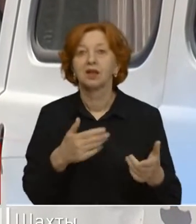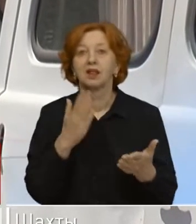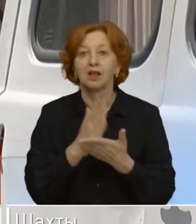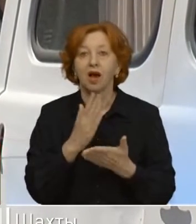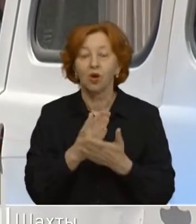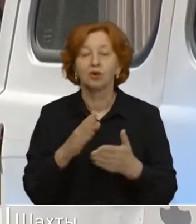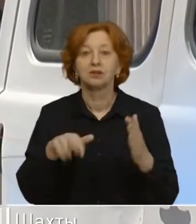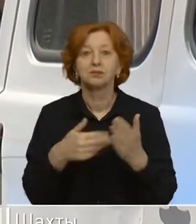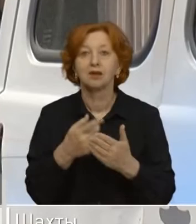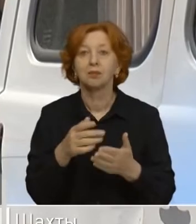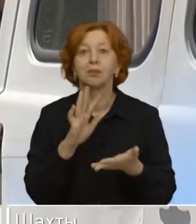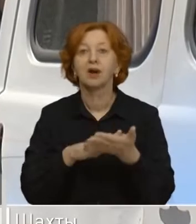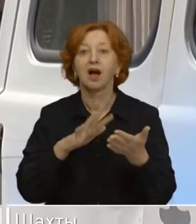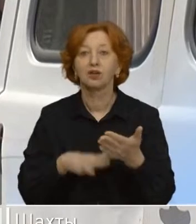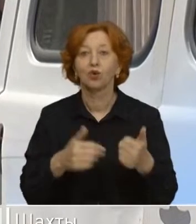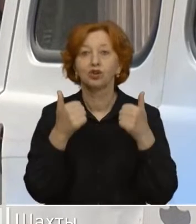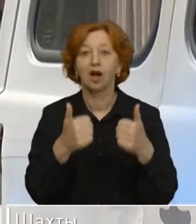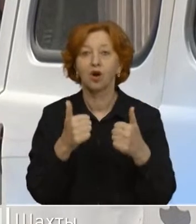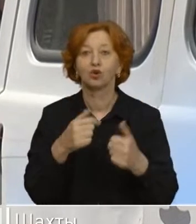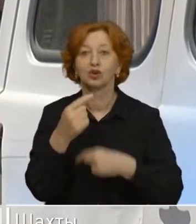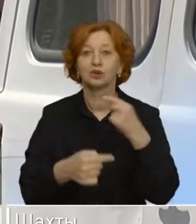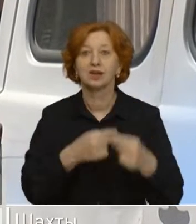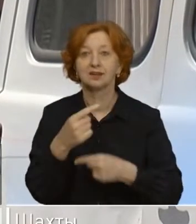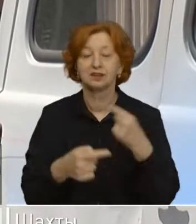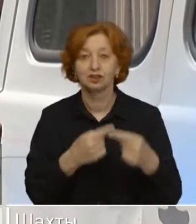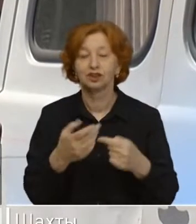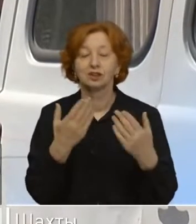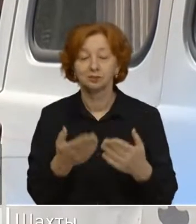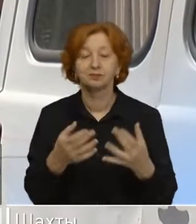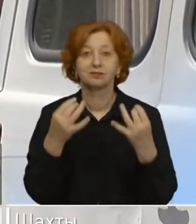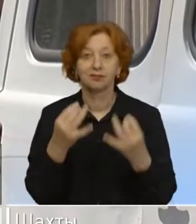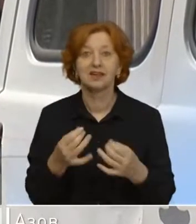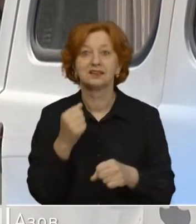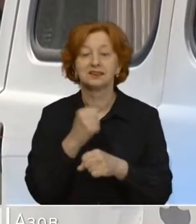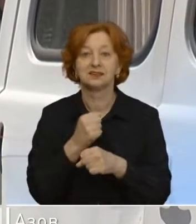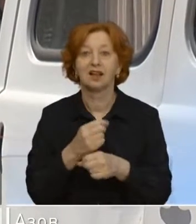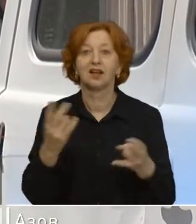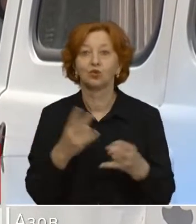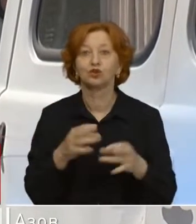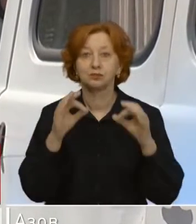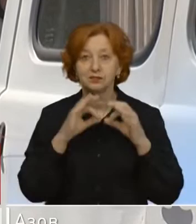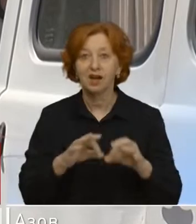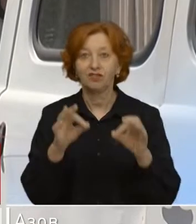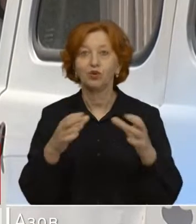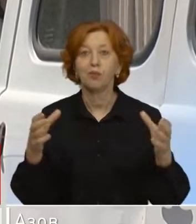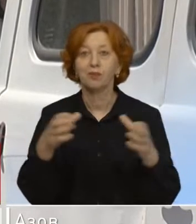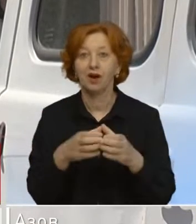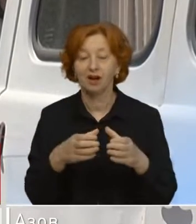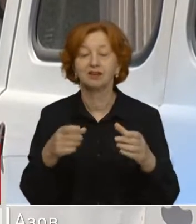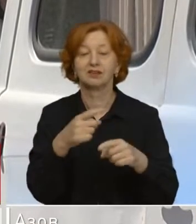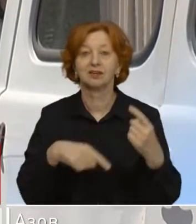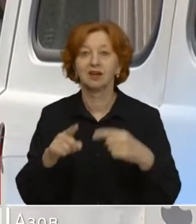таким предложением продолжить вот хорошие традиции Народного совета, все-таки сделать упор на автопарк. Для села это